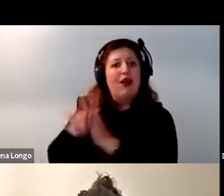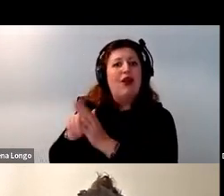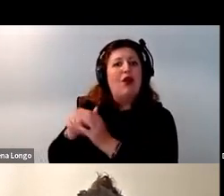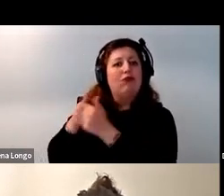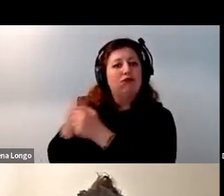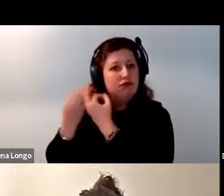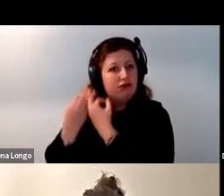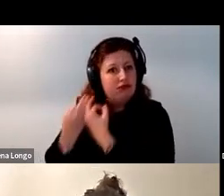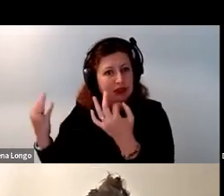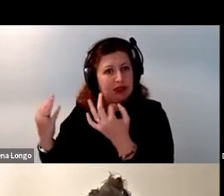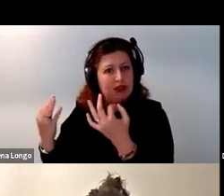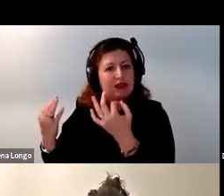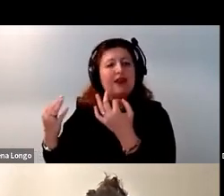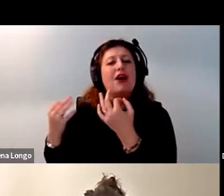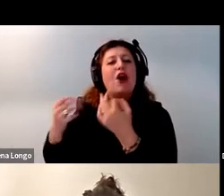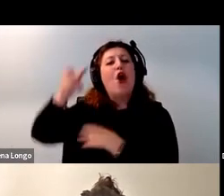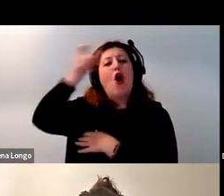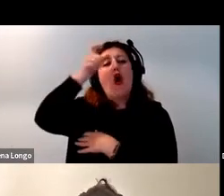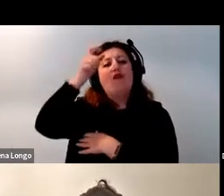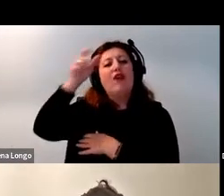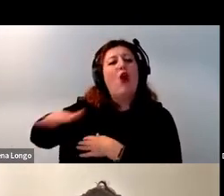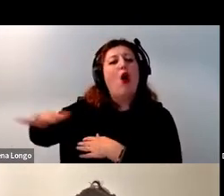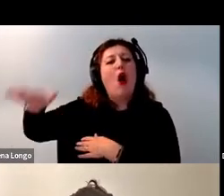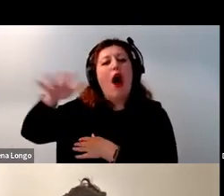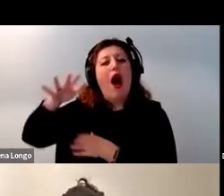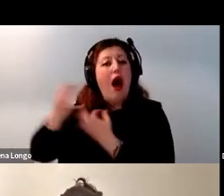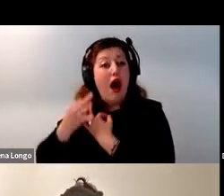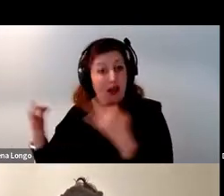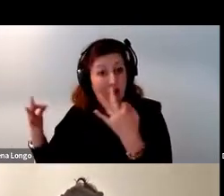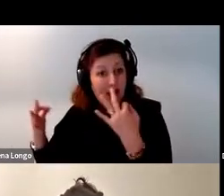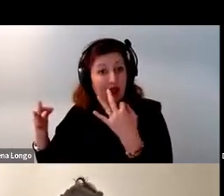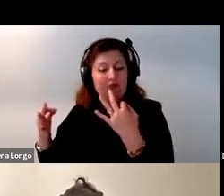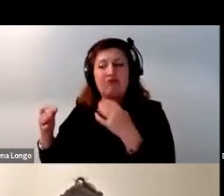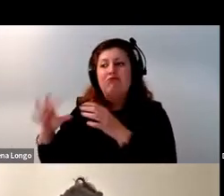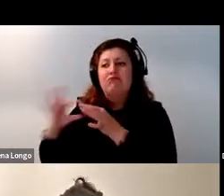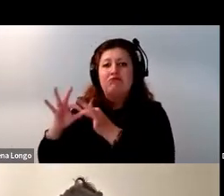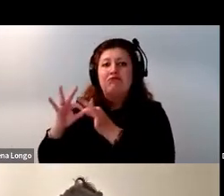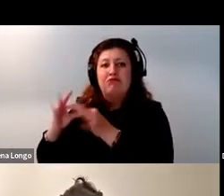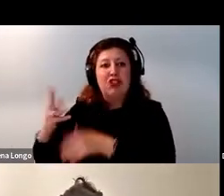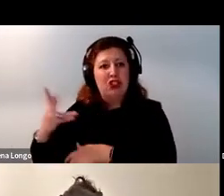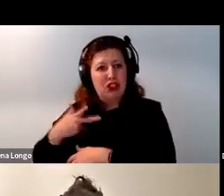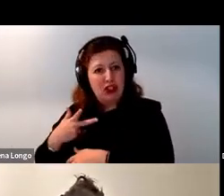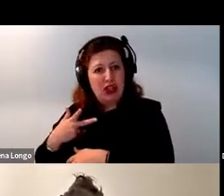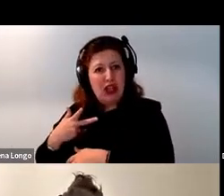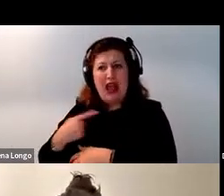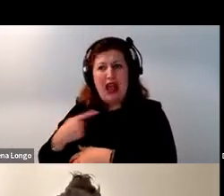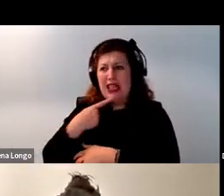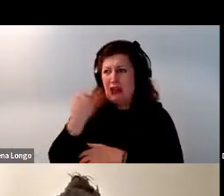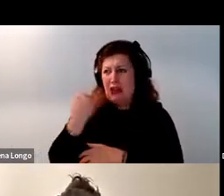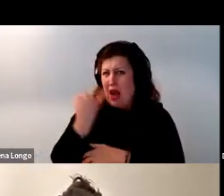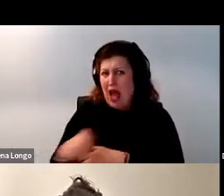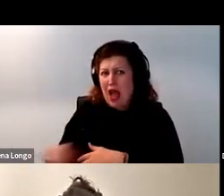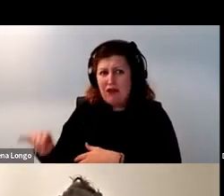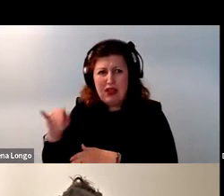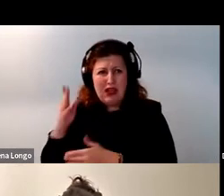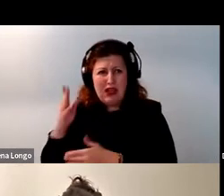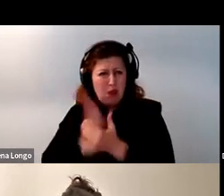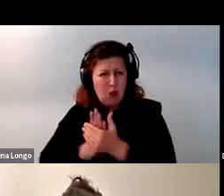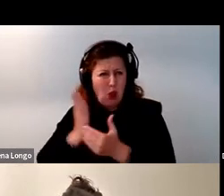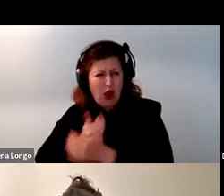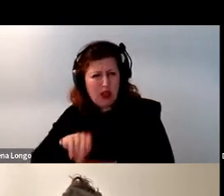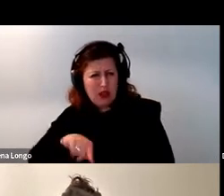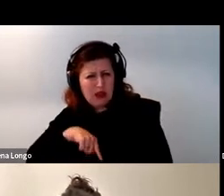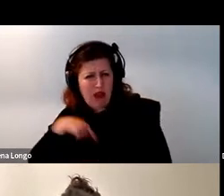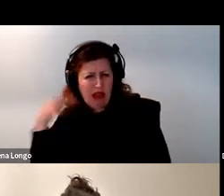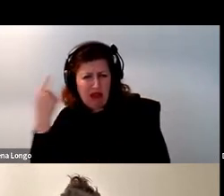buon rapporto col governo locale, io non la definirei troppo difficile, però non so Giulia tu come l'hai vissuta, magari. No, sicuramente è stato un grande